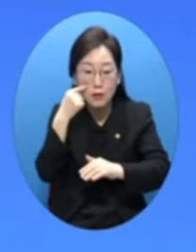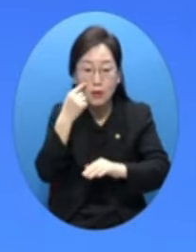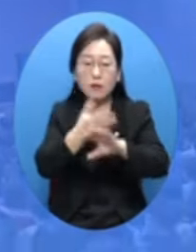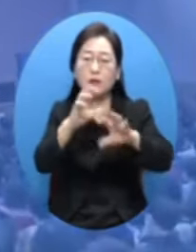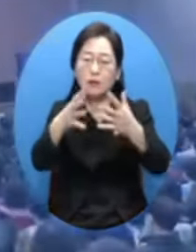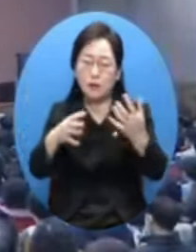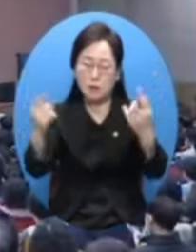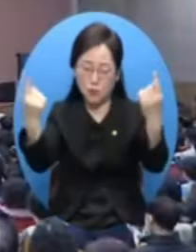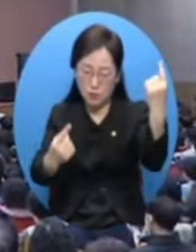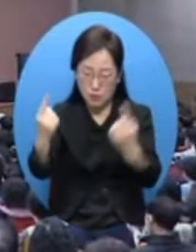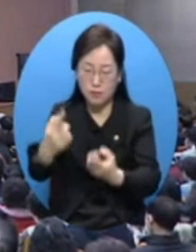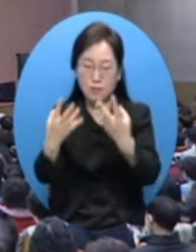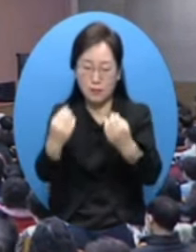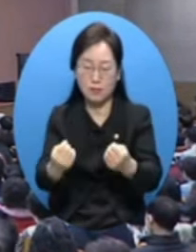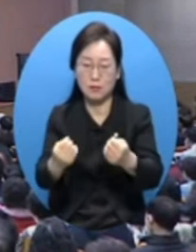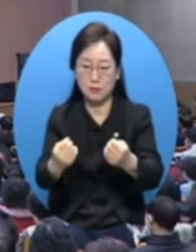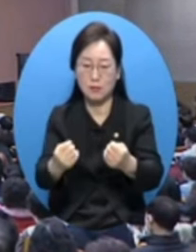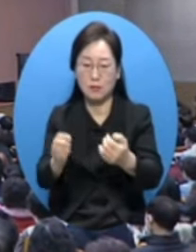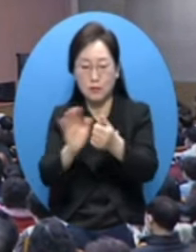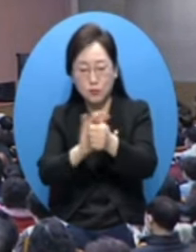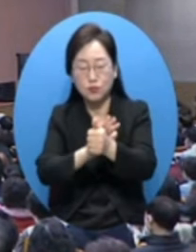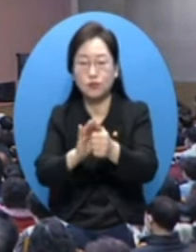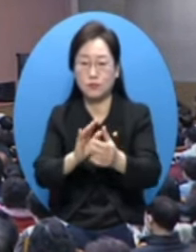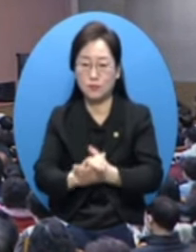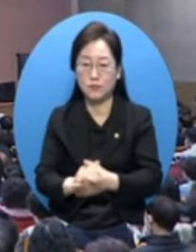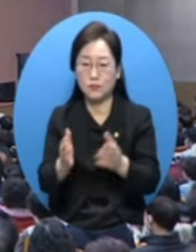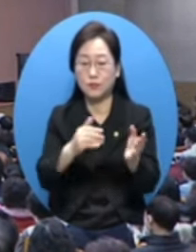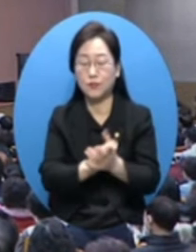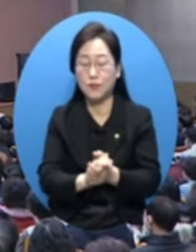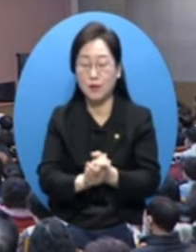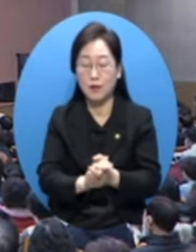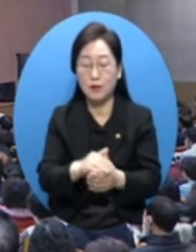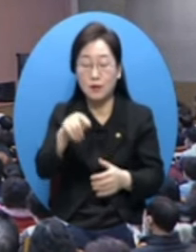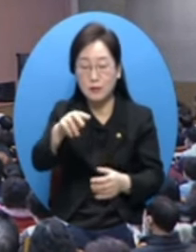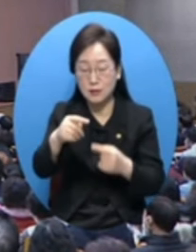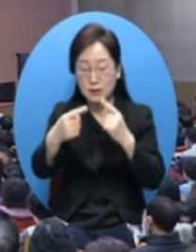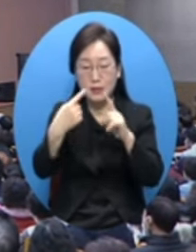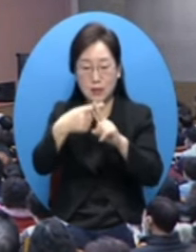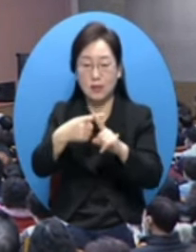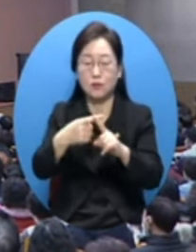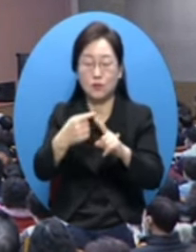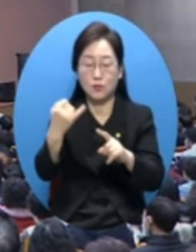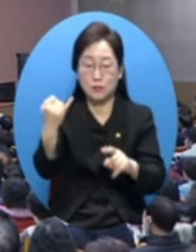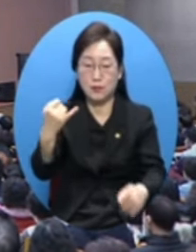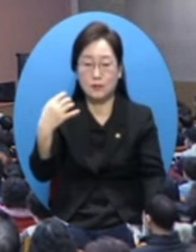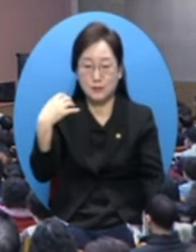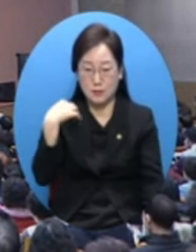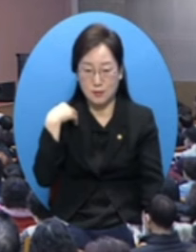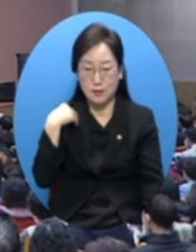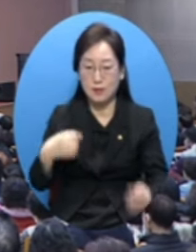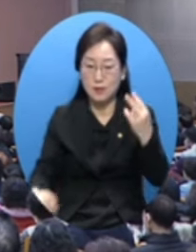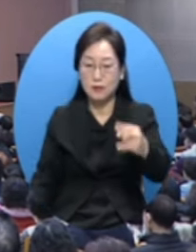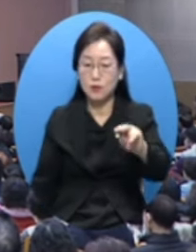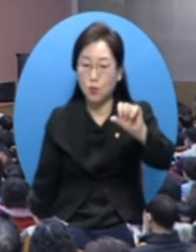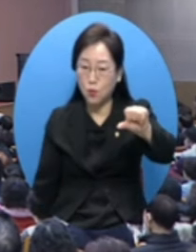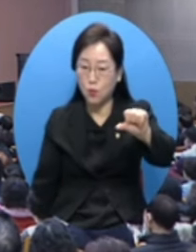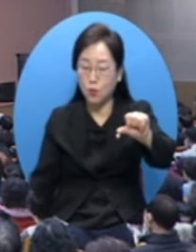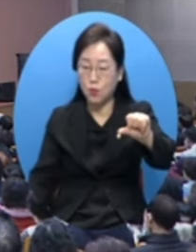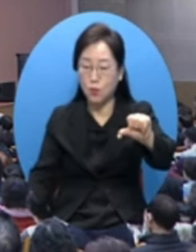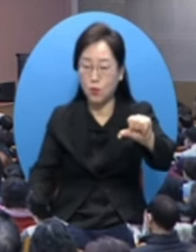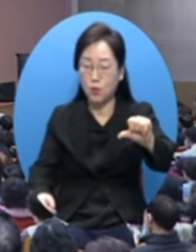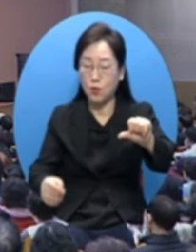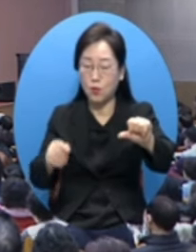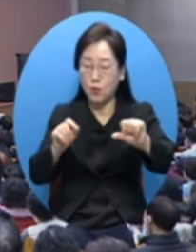그래서 이곳에 소록도에 간호사로 와서 2005년도 소록도를 떠날 때까지